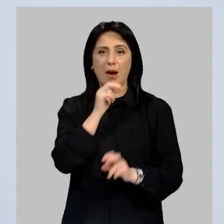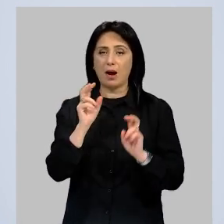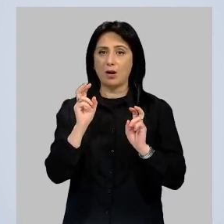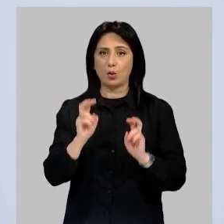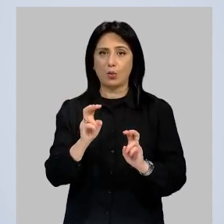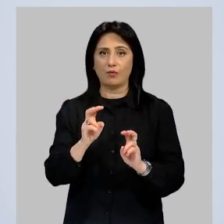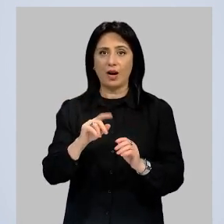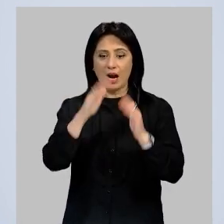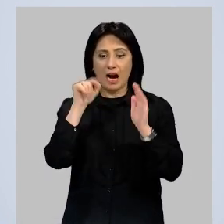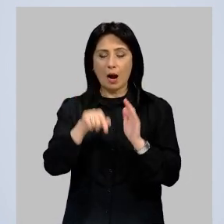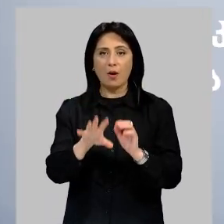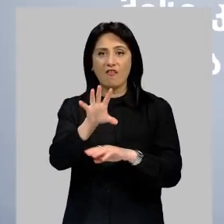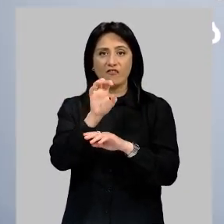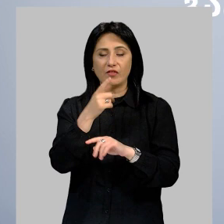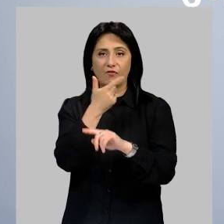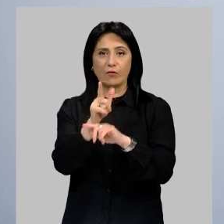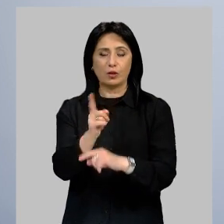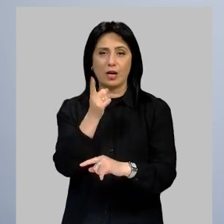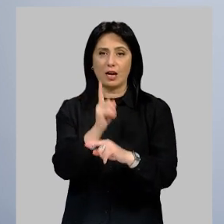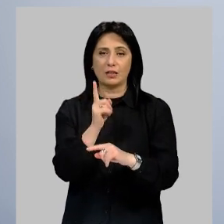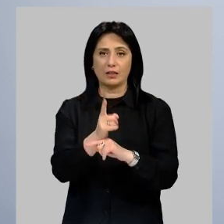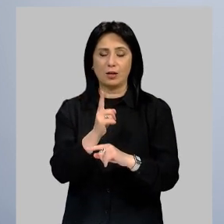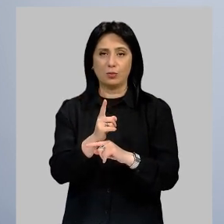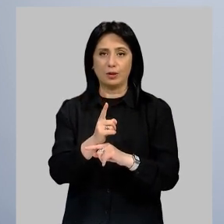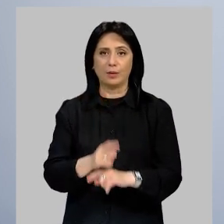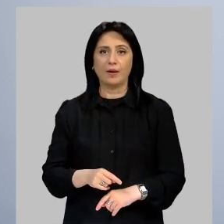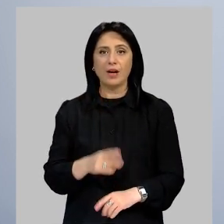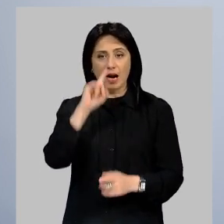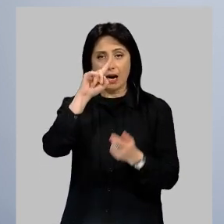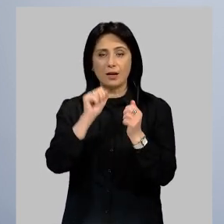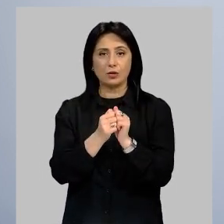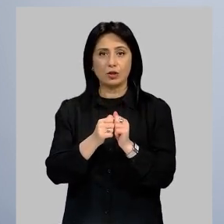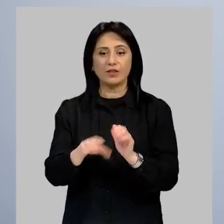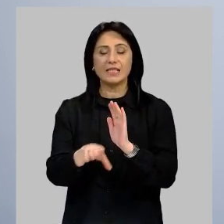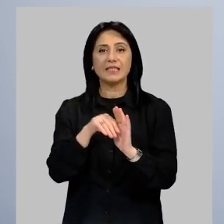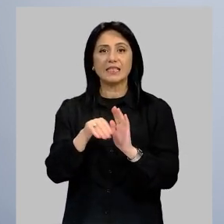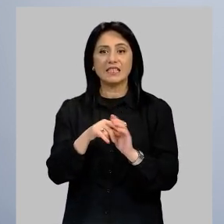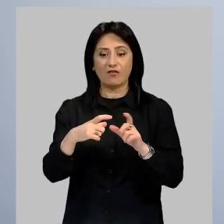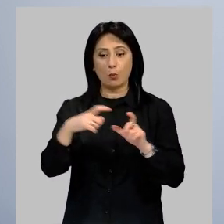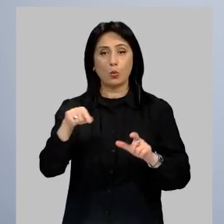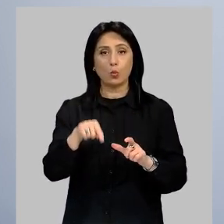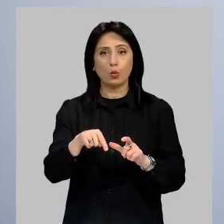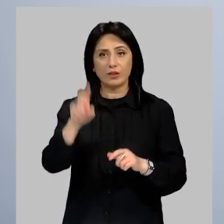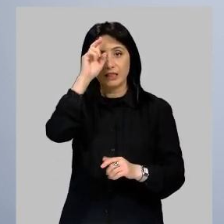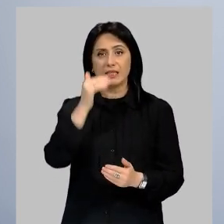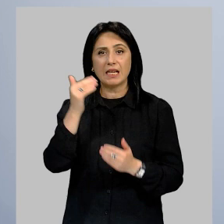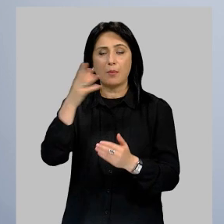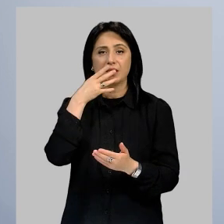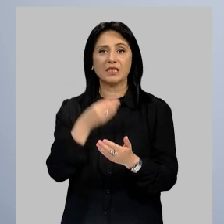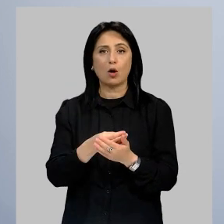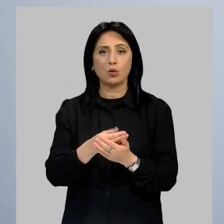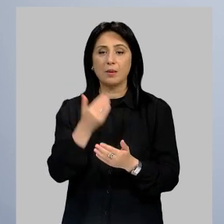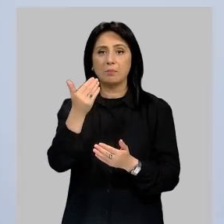video gadaheba agzalulia. Gahsovdet, საარჩევნო ბიულეტენი, სახელმწიფო საკუთრებაა და მისი კენჭისყრის